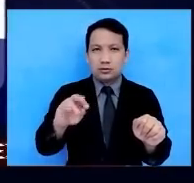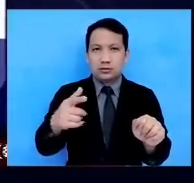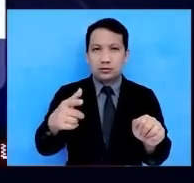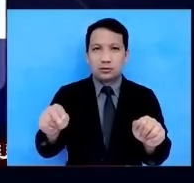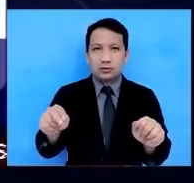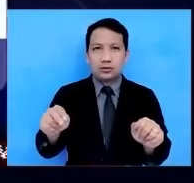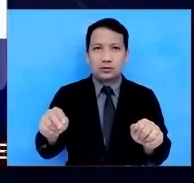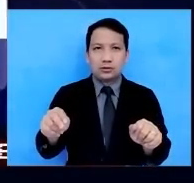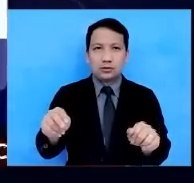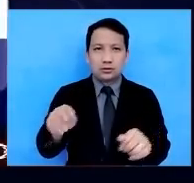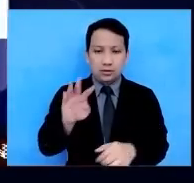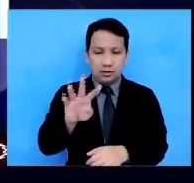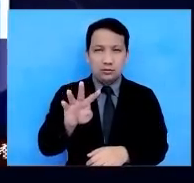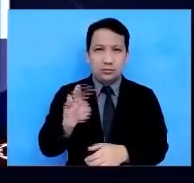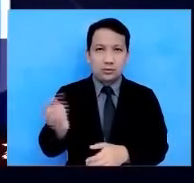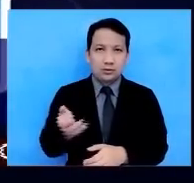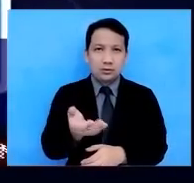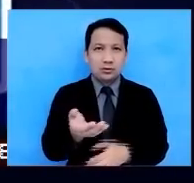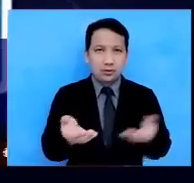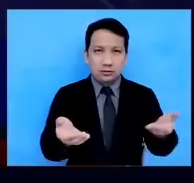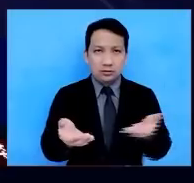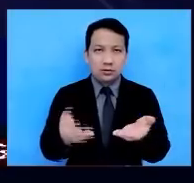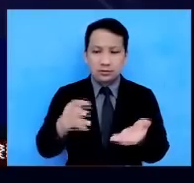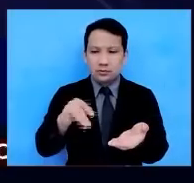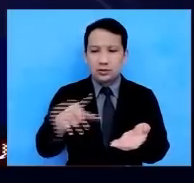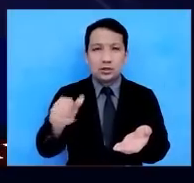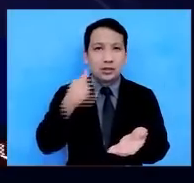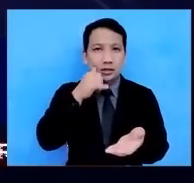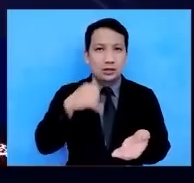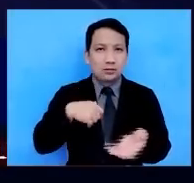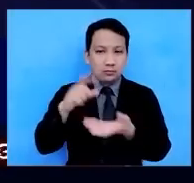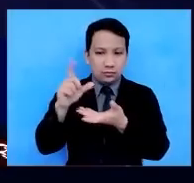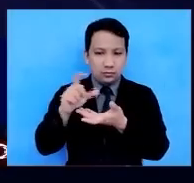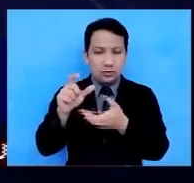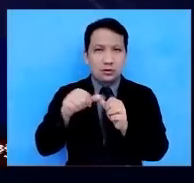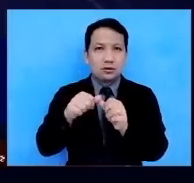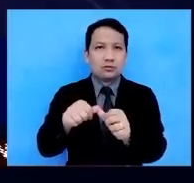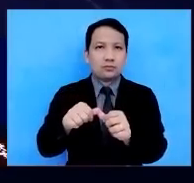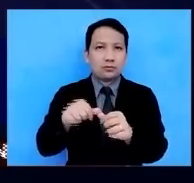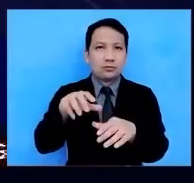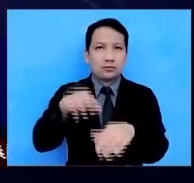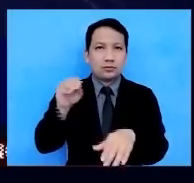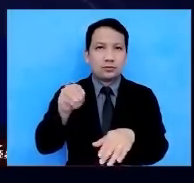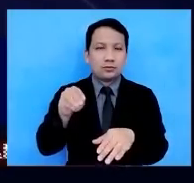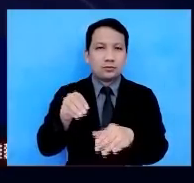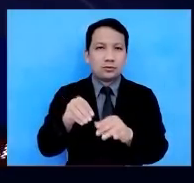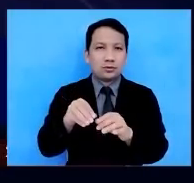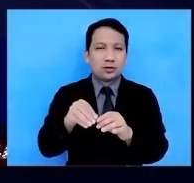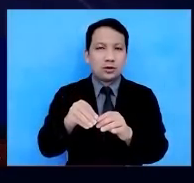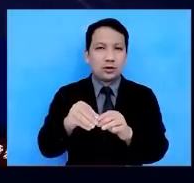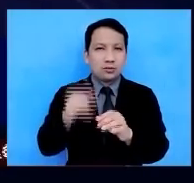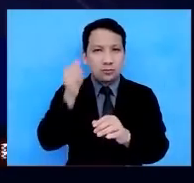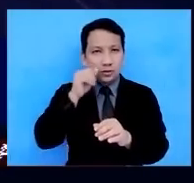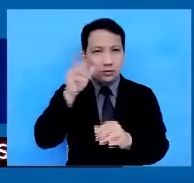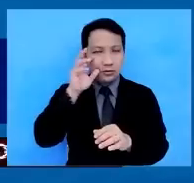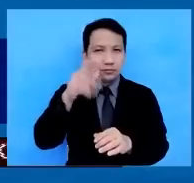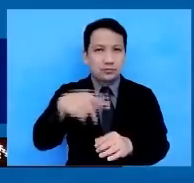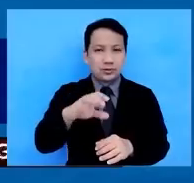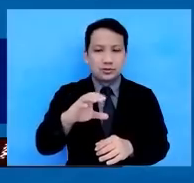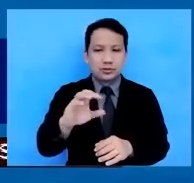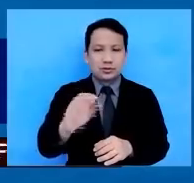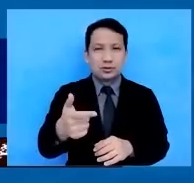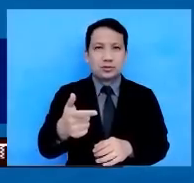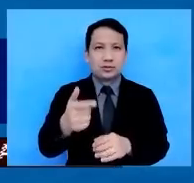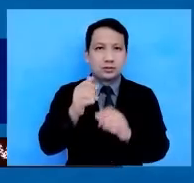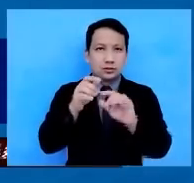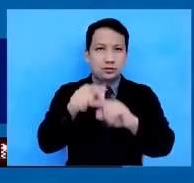na Chinese Maritime Militia. Kuha yan kahapon ng magsagawa ng Maritime Domain Awareness ang PCG. Habang